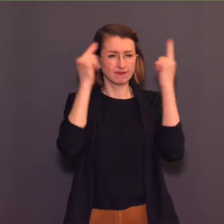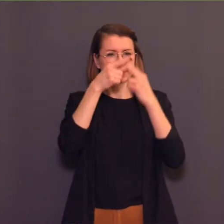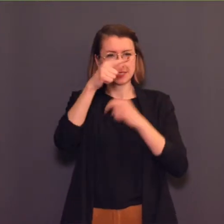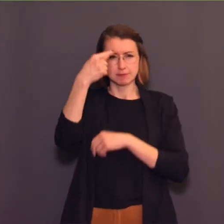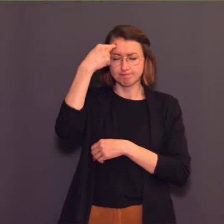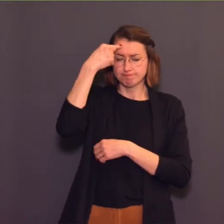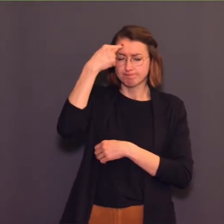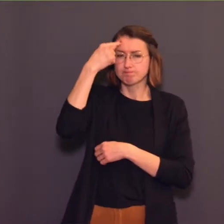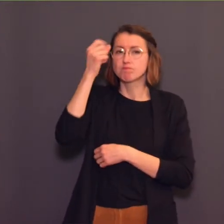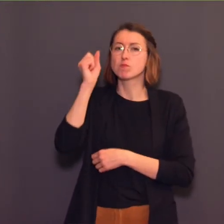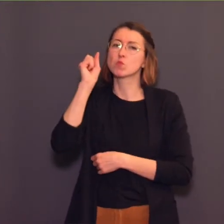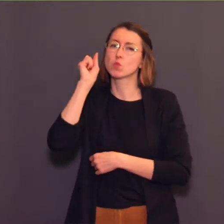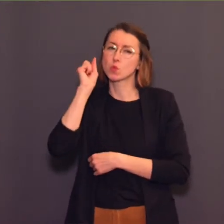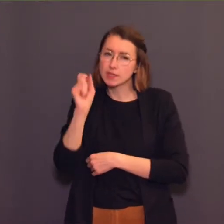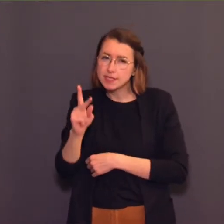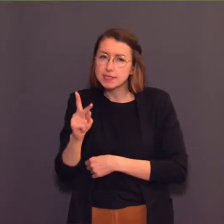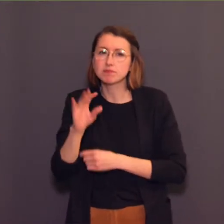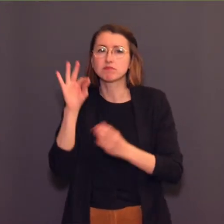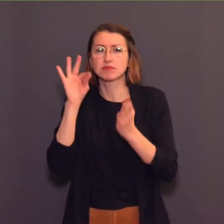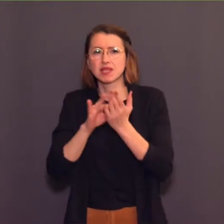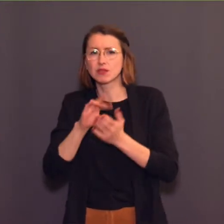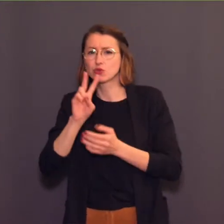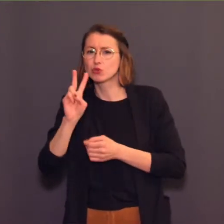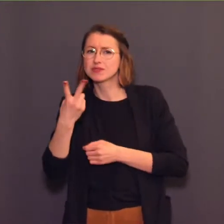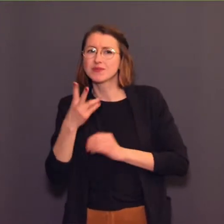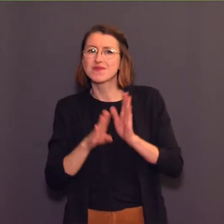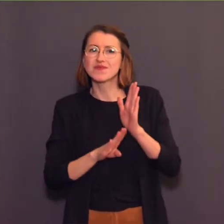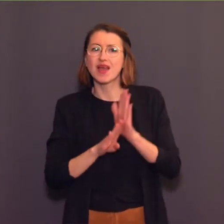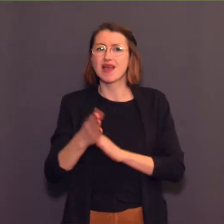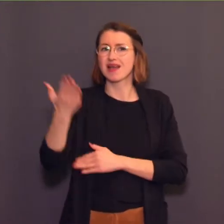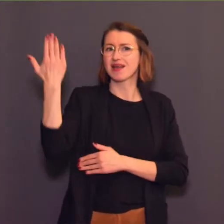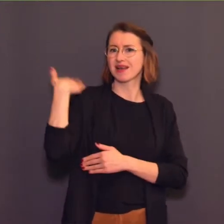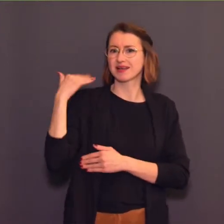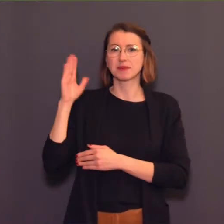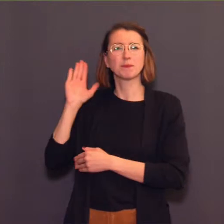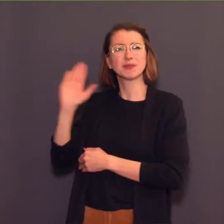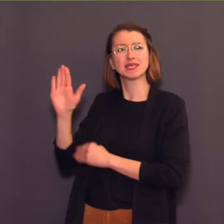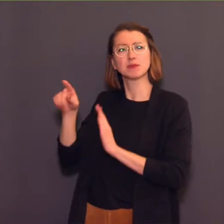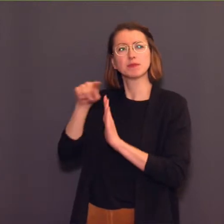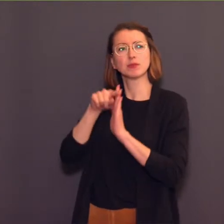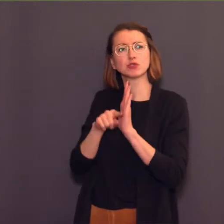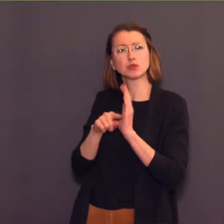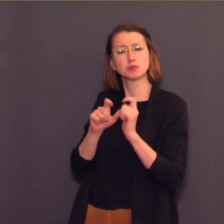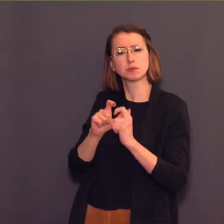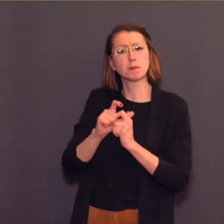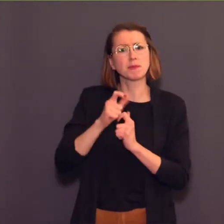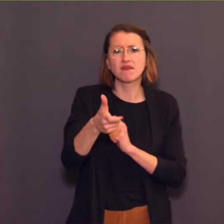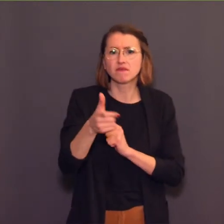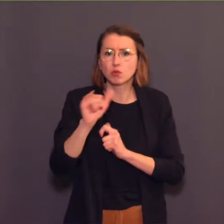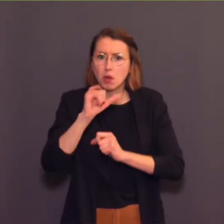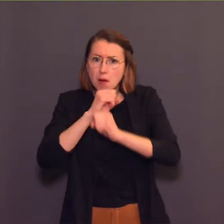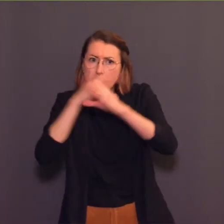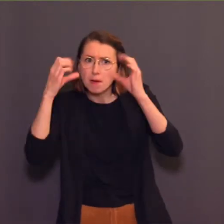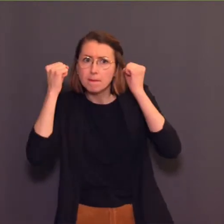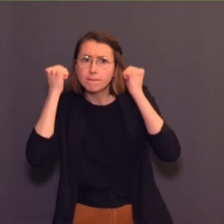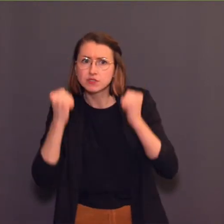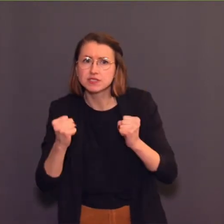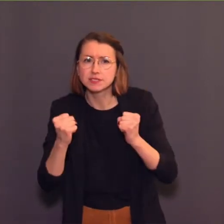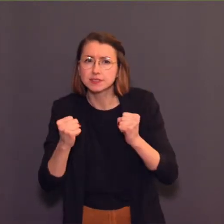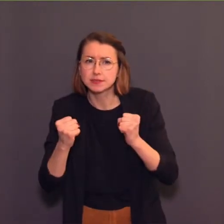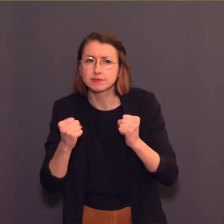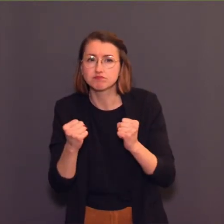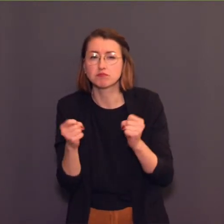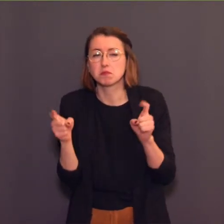décidées lors du début de la deuxième vague. Alors on sait qu'on n'est pas exactement dans le même genre de mesures, mais on prévoit que dans